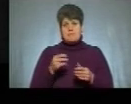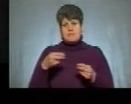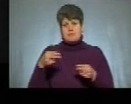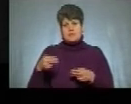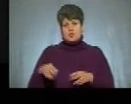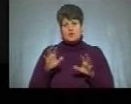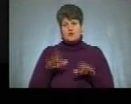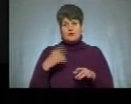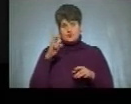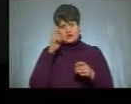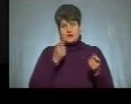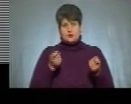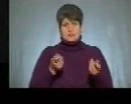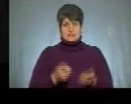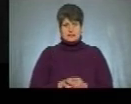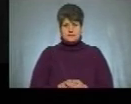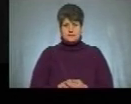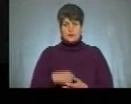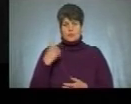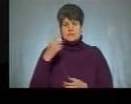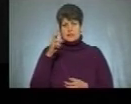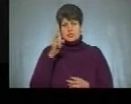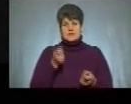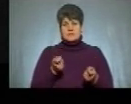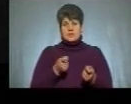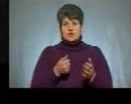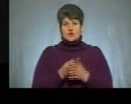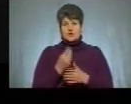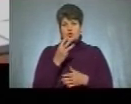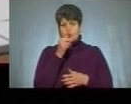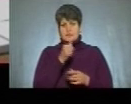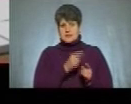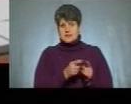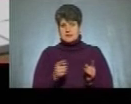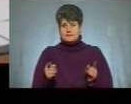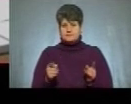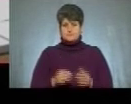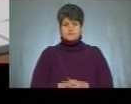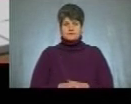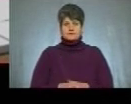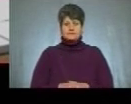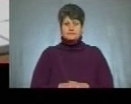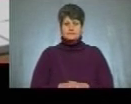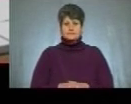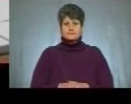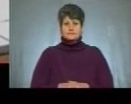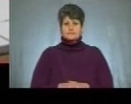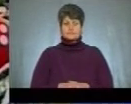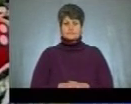підписуються головою обласної державної адміністрації. Обласна адміністрація має до 3 місяців на розгляд. Ірина Терлюк, Оксана Галіяш,